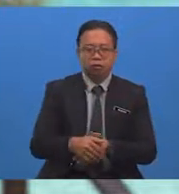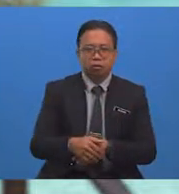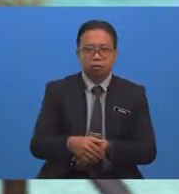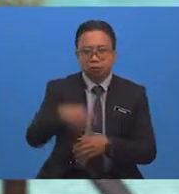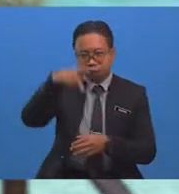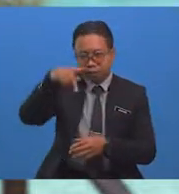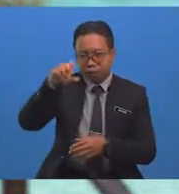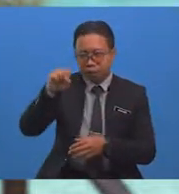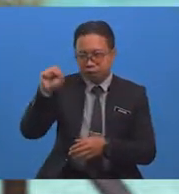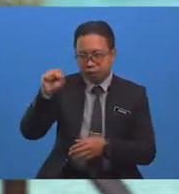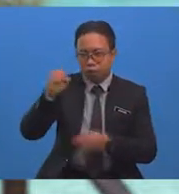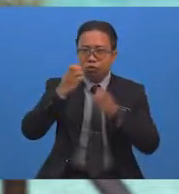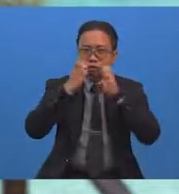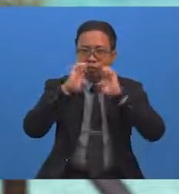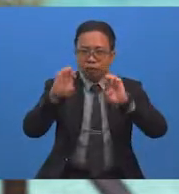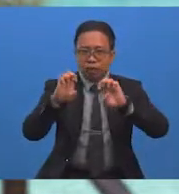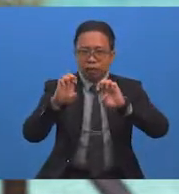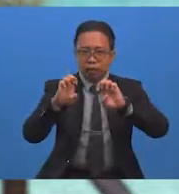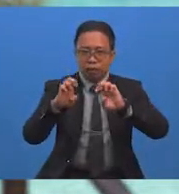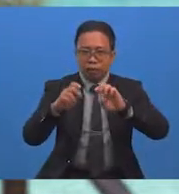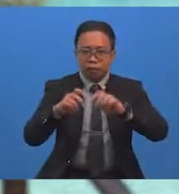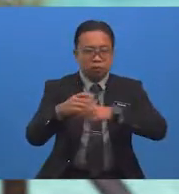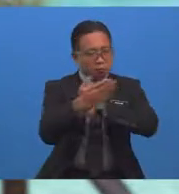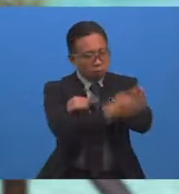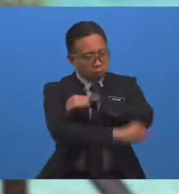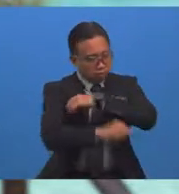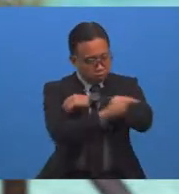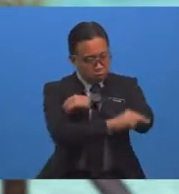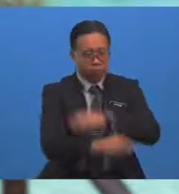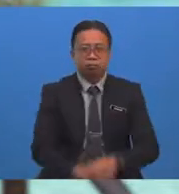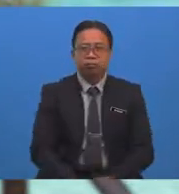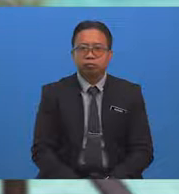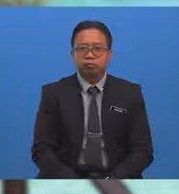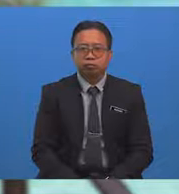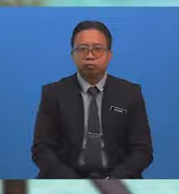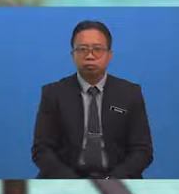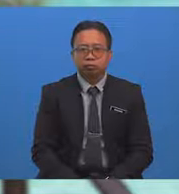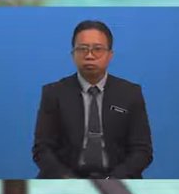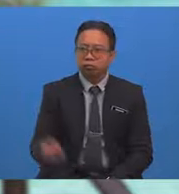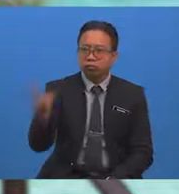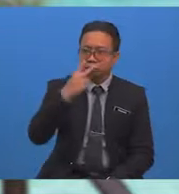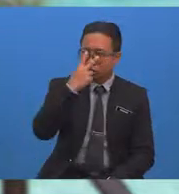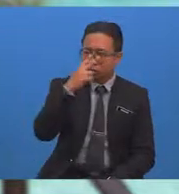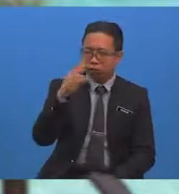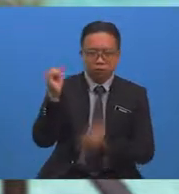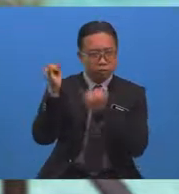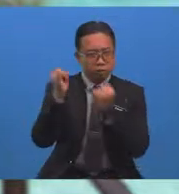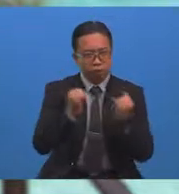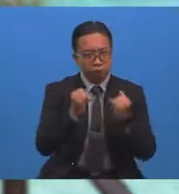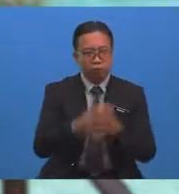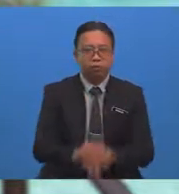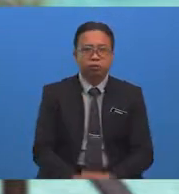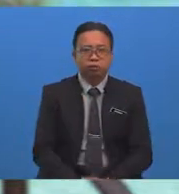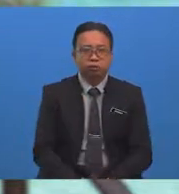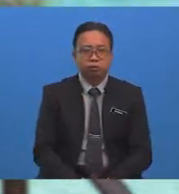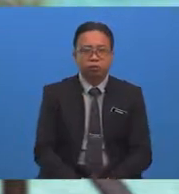Sumba Cemerlang peringkat Negeri murid-murid ingin tahu apakah sebabnya Mari kita menjemput CRF